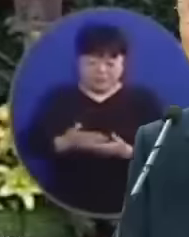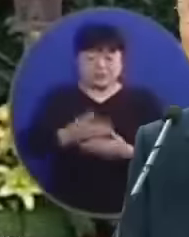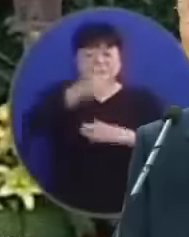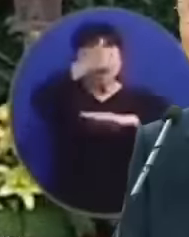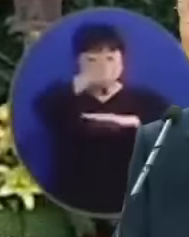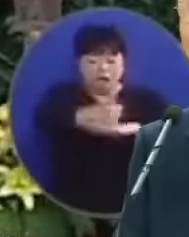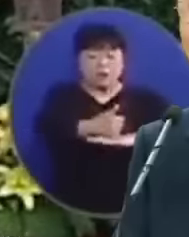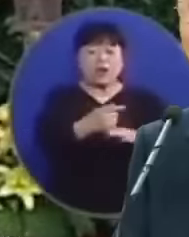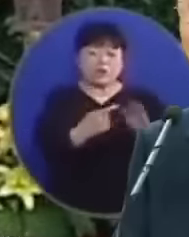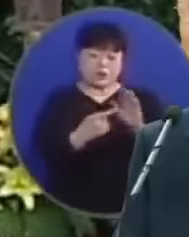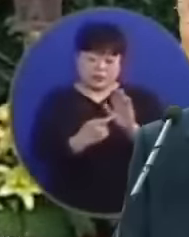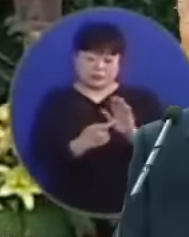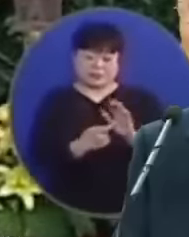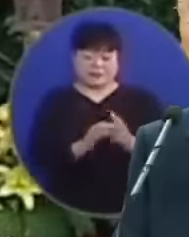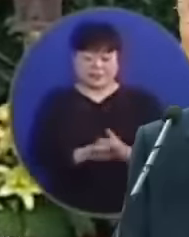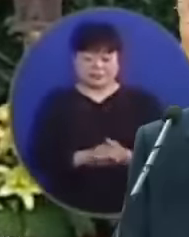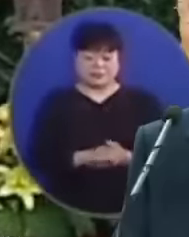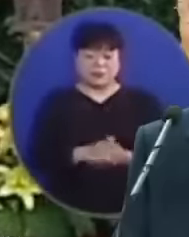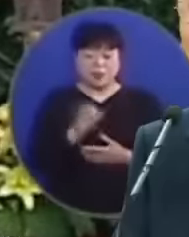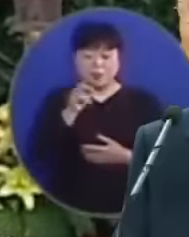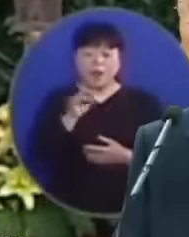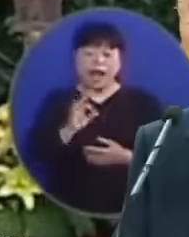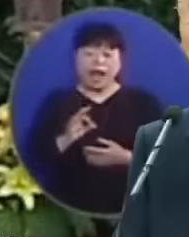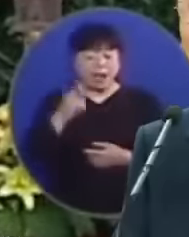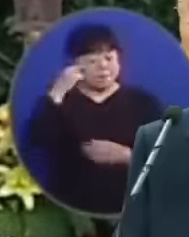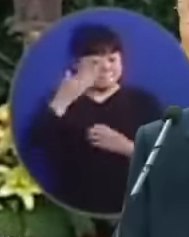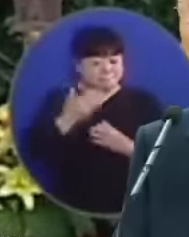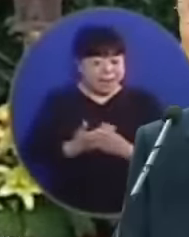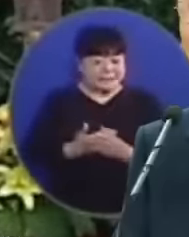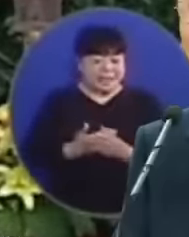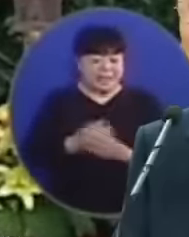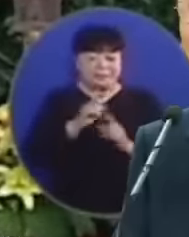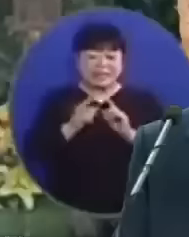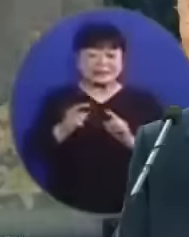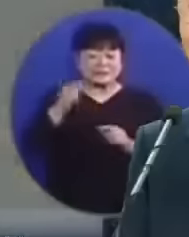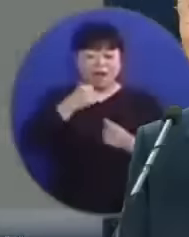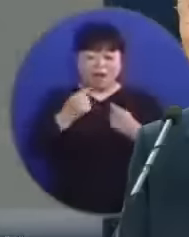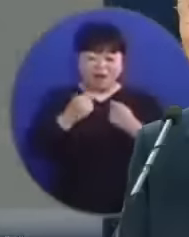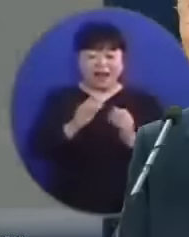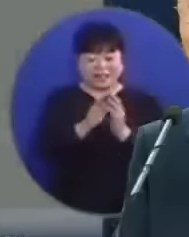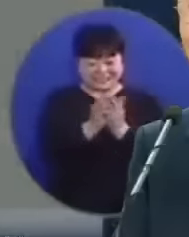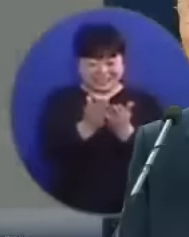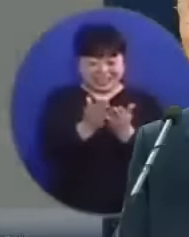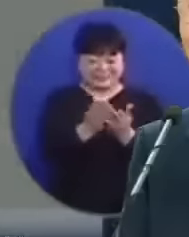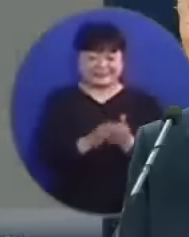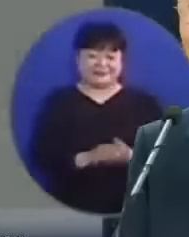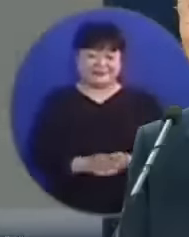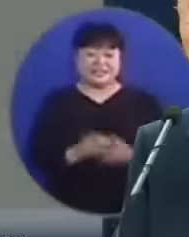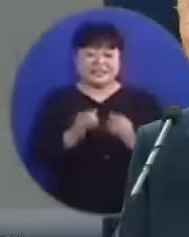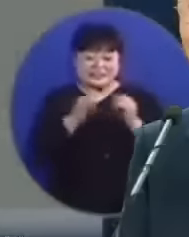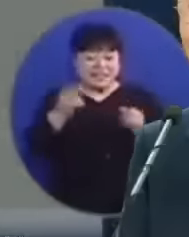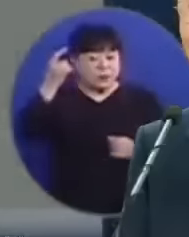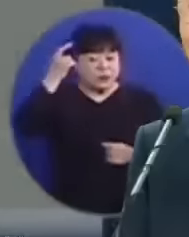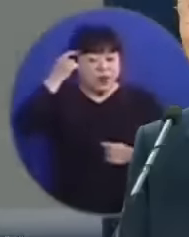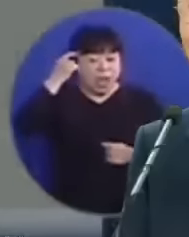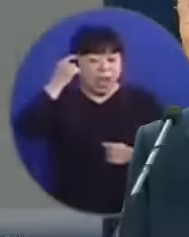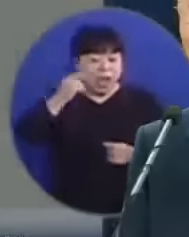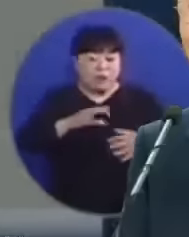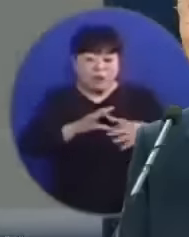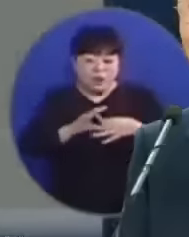다가온 것입니다. 황성주 박사는 그가 쓴 성서근강학에서 인간은 뇌와 연결되어 있는 신경